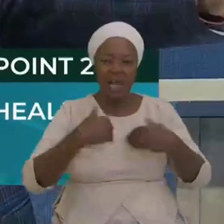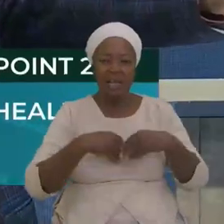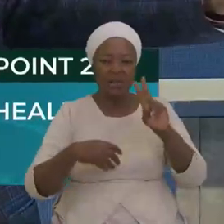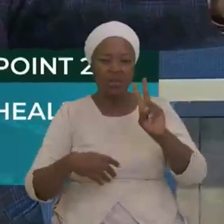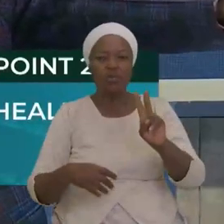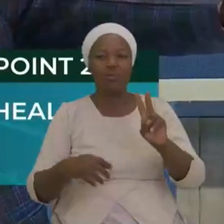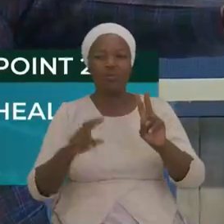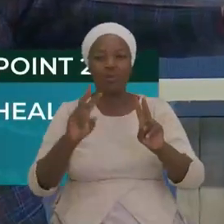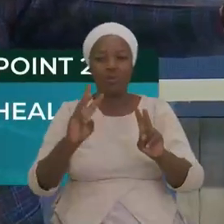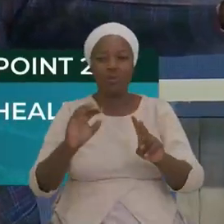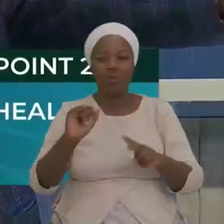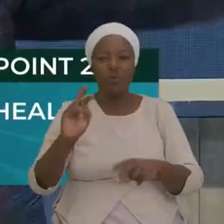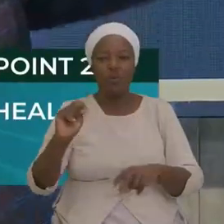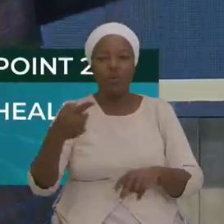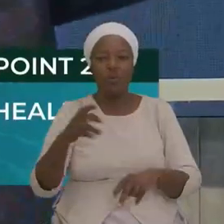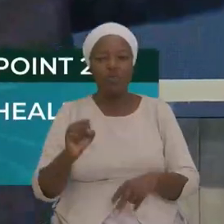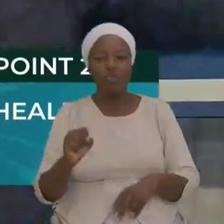L'avion a deux ailes.